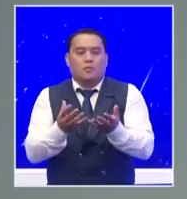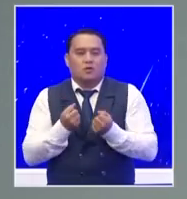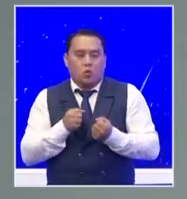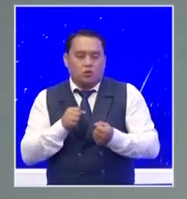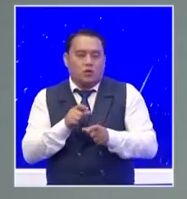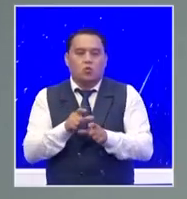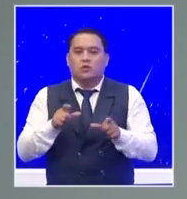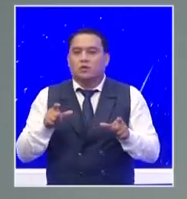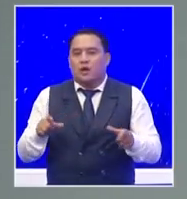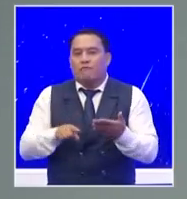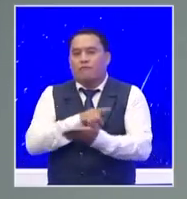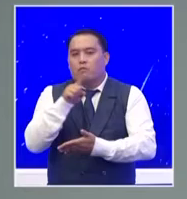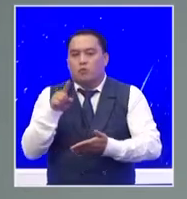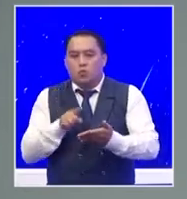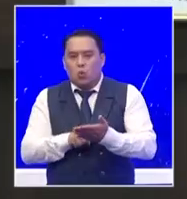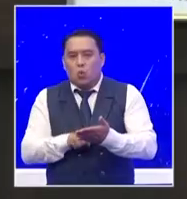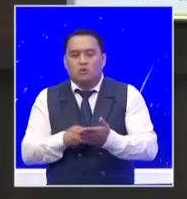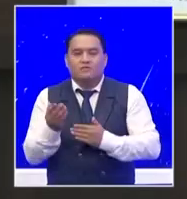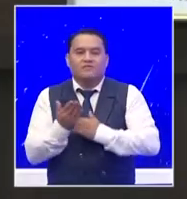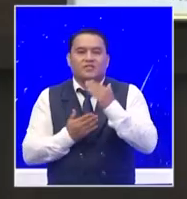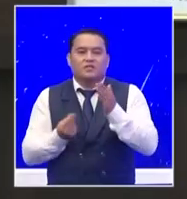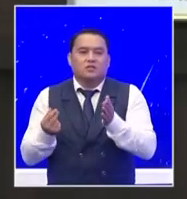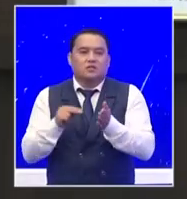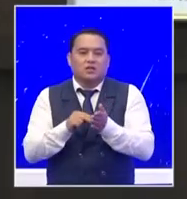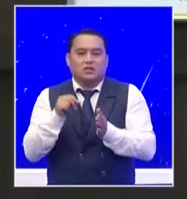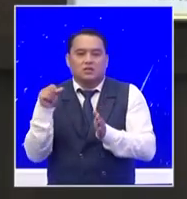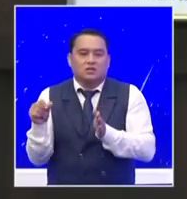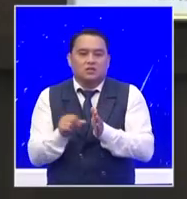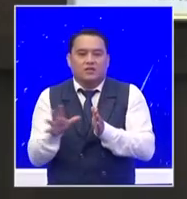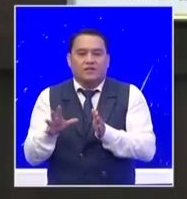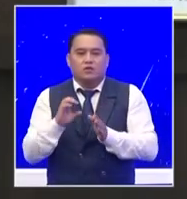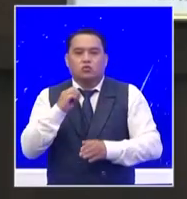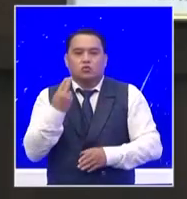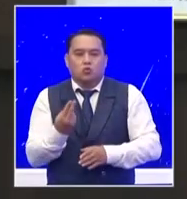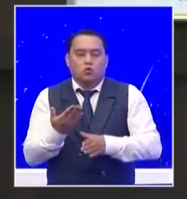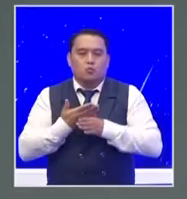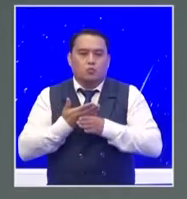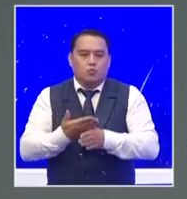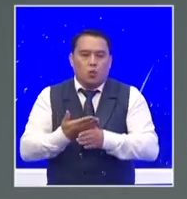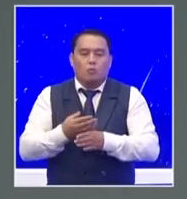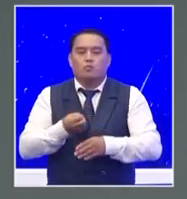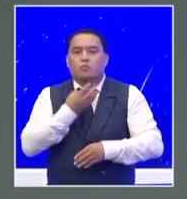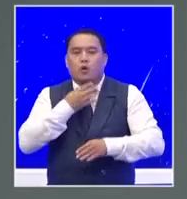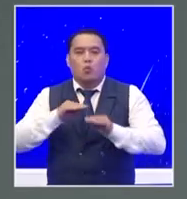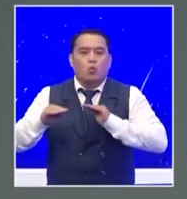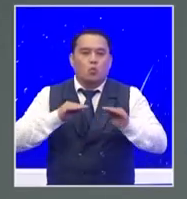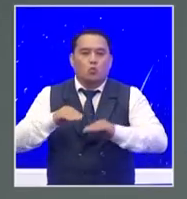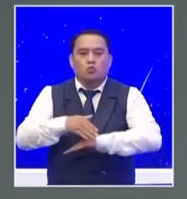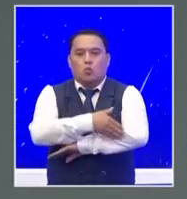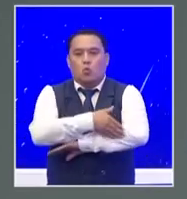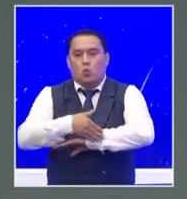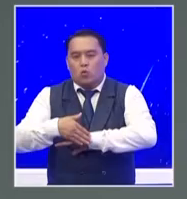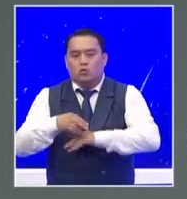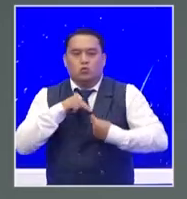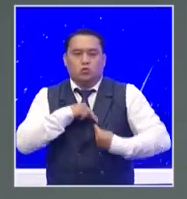района интересовали такие вопросы, как высокие цены на электроэнергию, социальная помощь детям-инвалидам, благоустройство улиц и